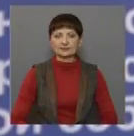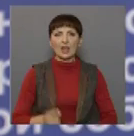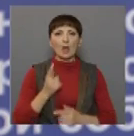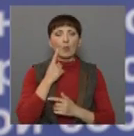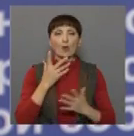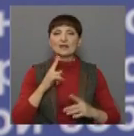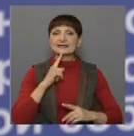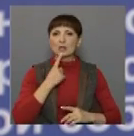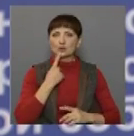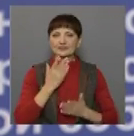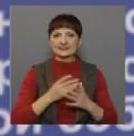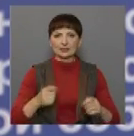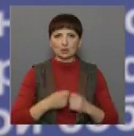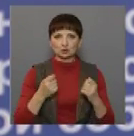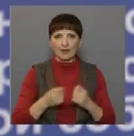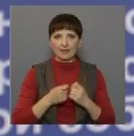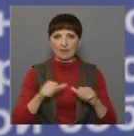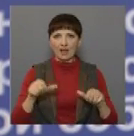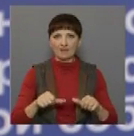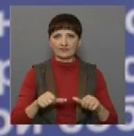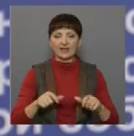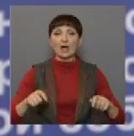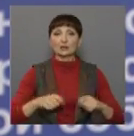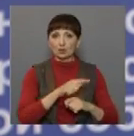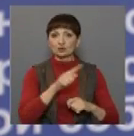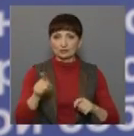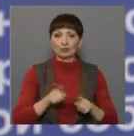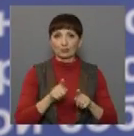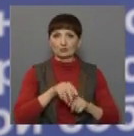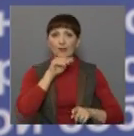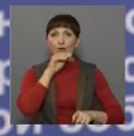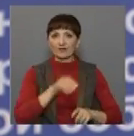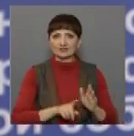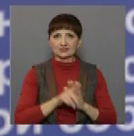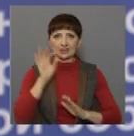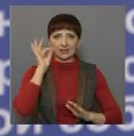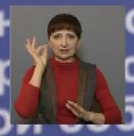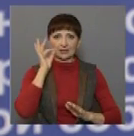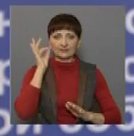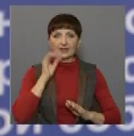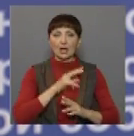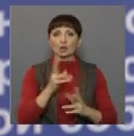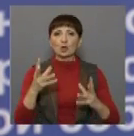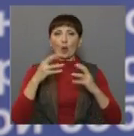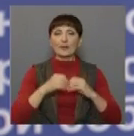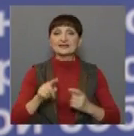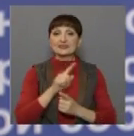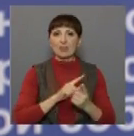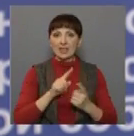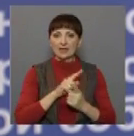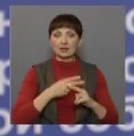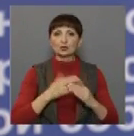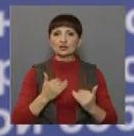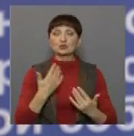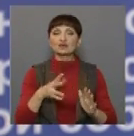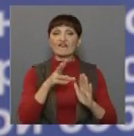Более сложными становятся нарушения прав. Нарушители тоже становятся изощреннее и хитрее. И тот комплекс изменений, который